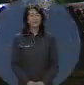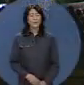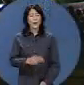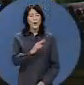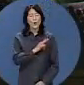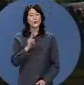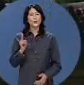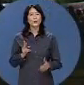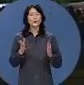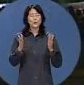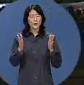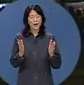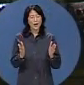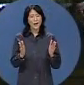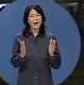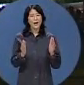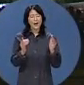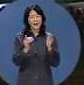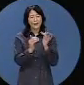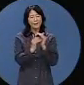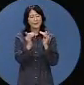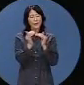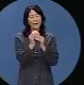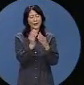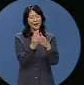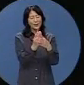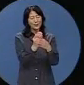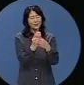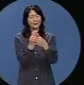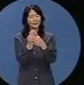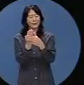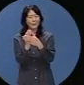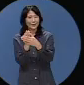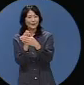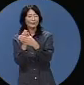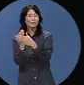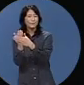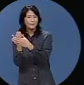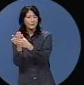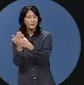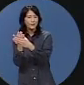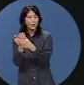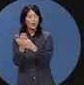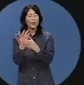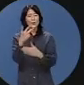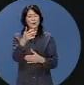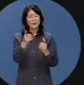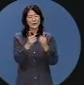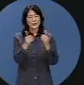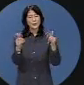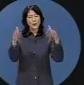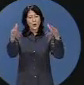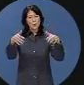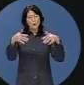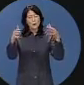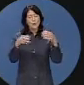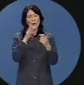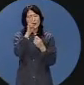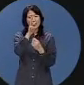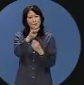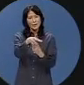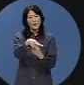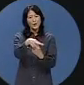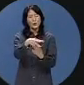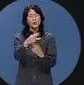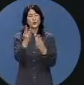また2日間にわって会場の至るところでたつの中に浮かべたロソや市民から